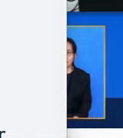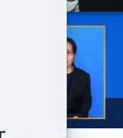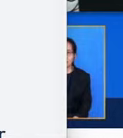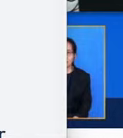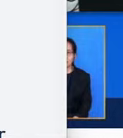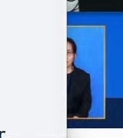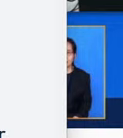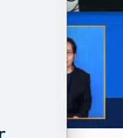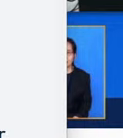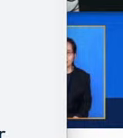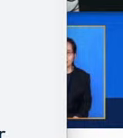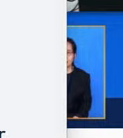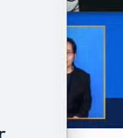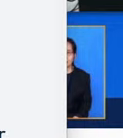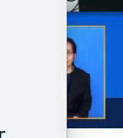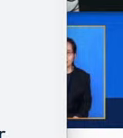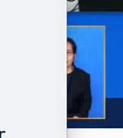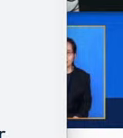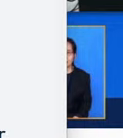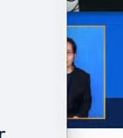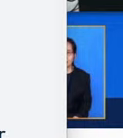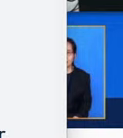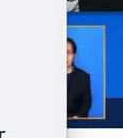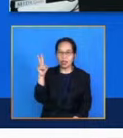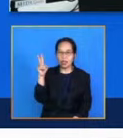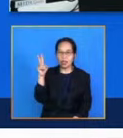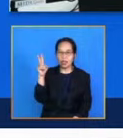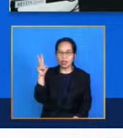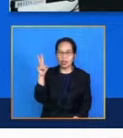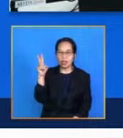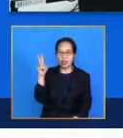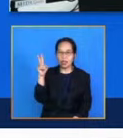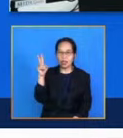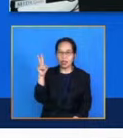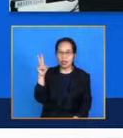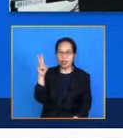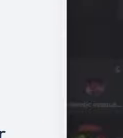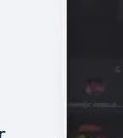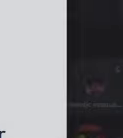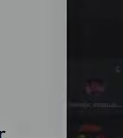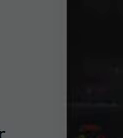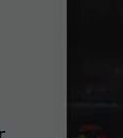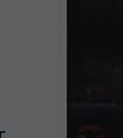Datapwat wala akong pag-ibig. 94, kapatid na Rodel. Ay, ako'y naging kanso